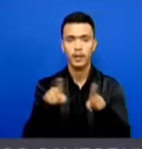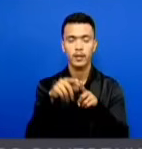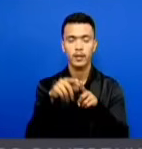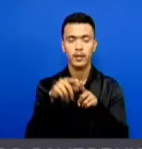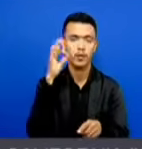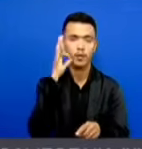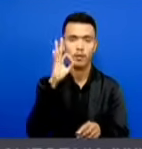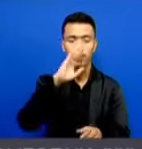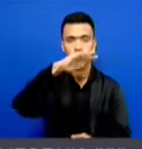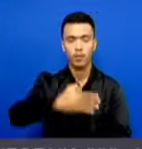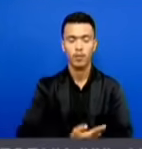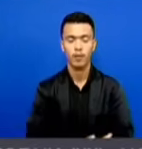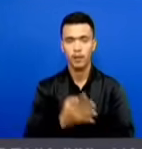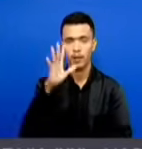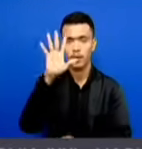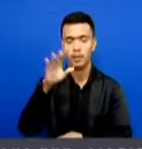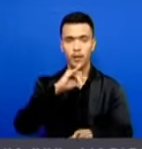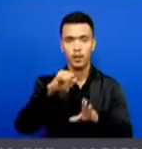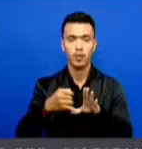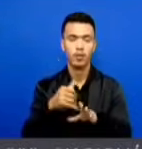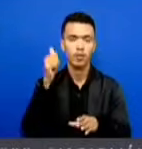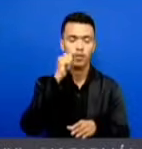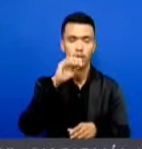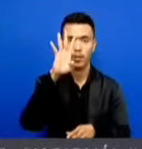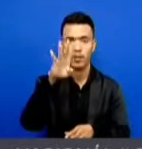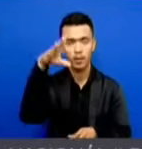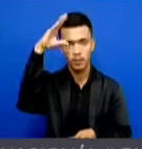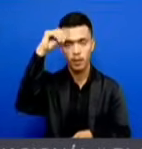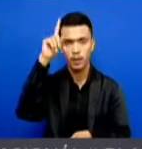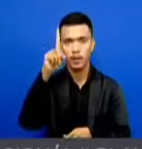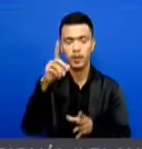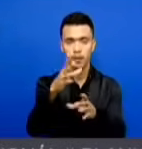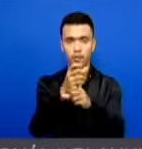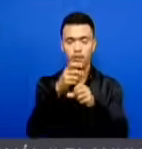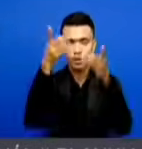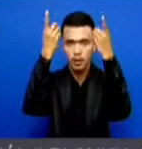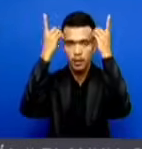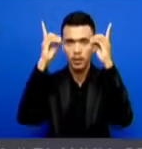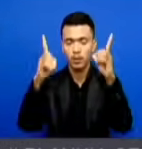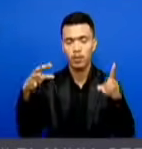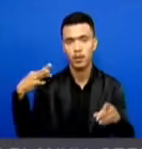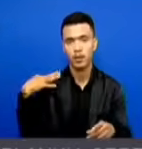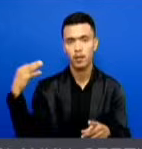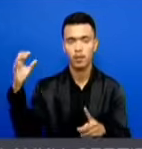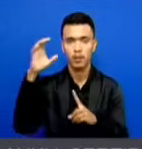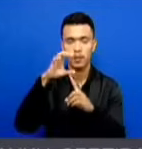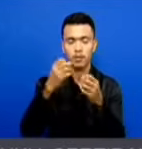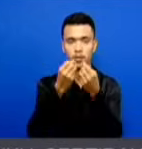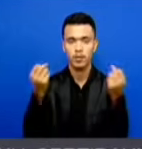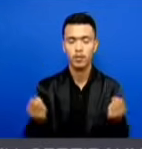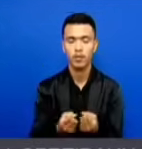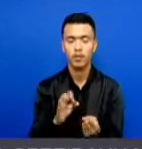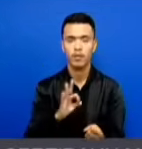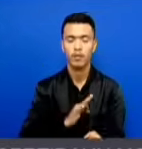ko oang 95, kompostu husi feto hat, no mane ida, foti desijau ko di kandidataan basef suku ia